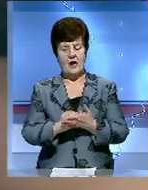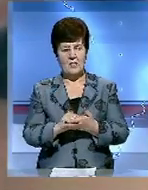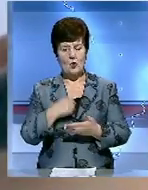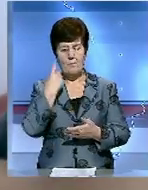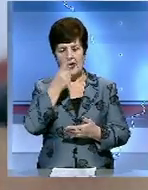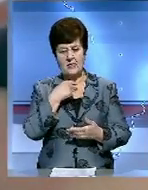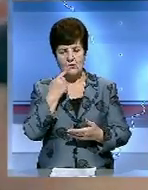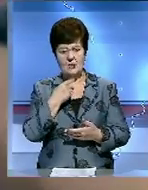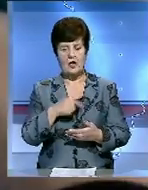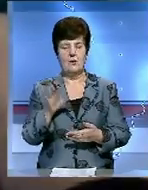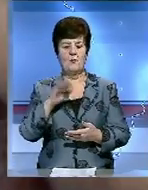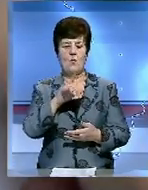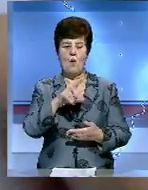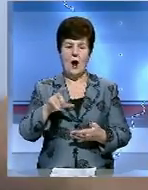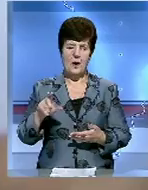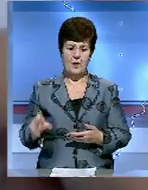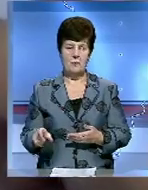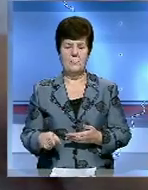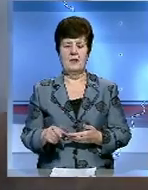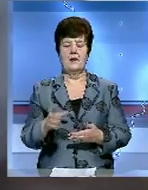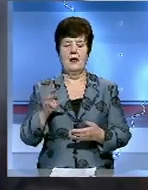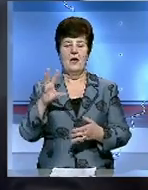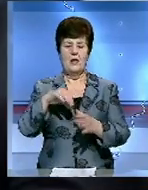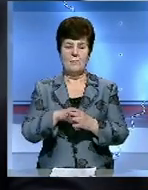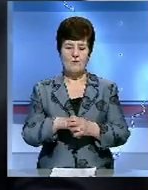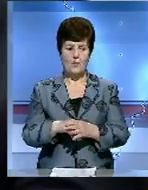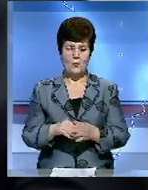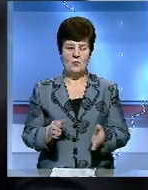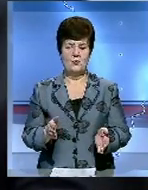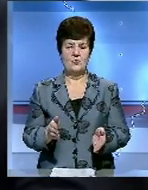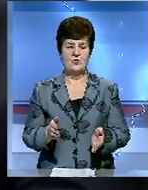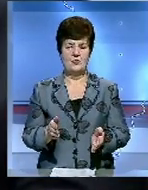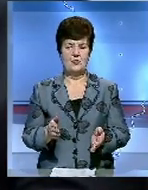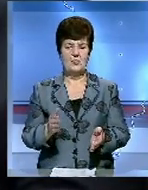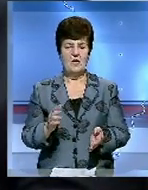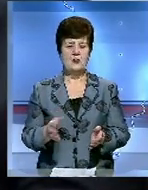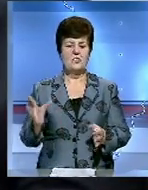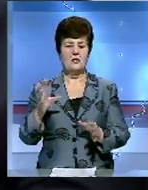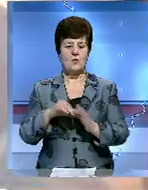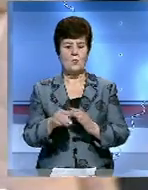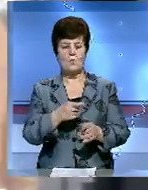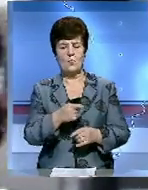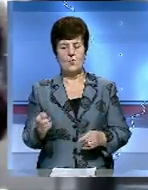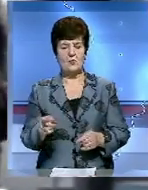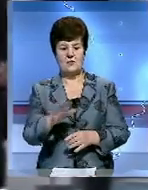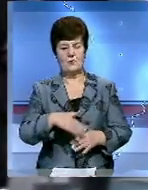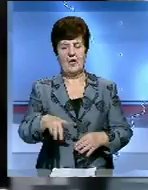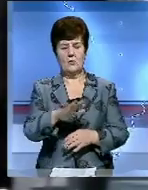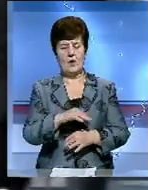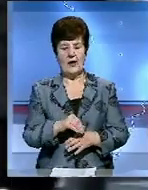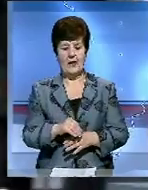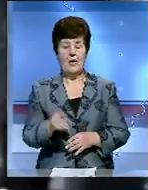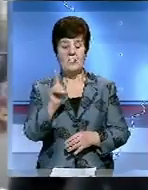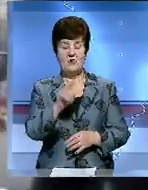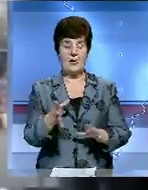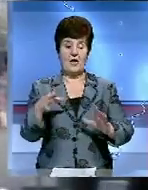ei sunt incluși în cursă sau admiși în curs în calitate de concurență electorală. Cei care au fost implicați